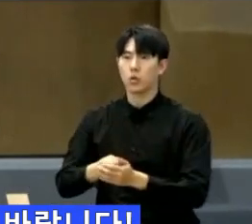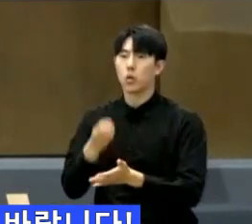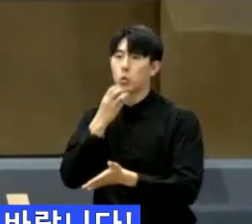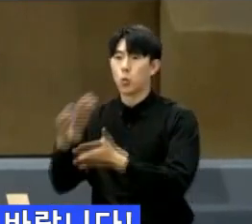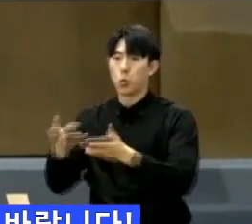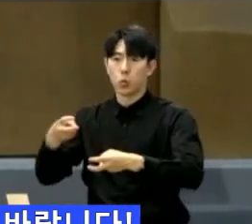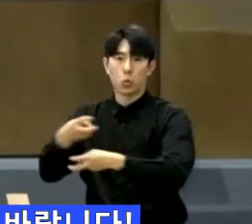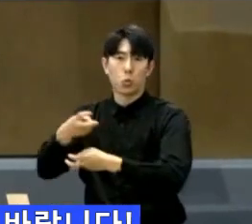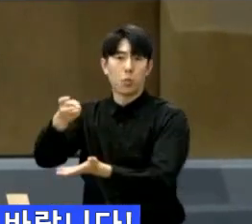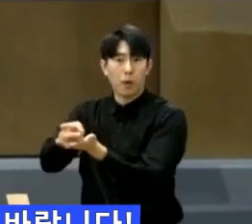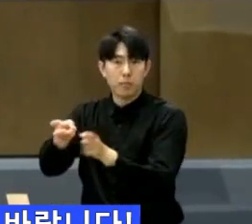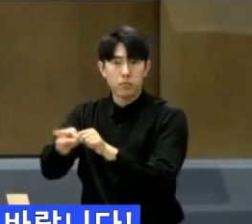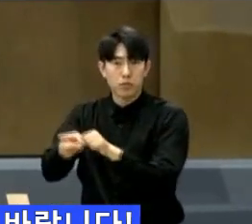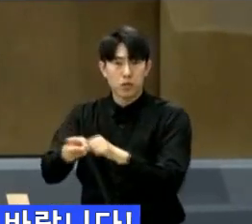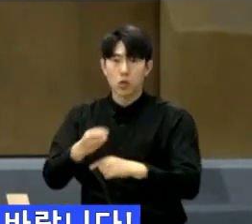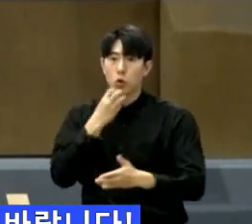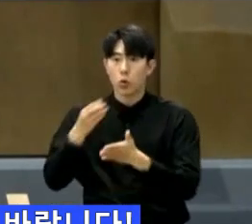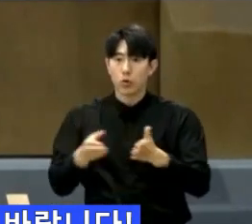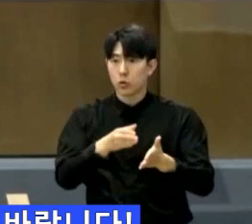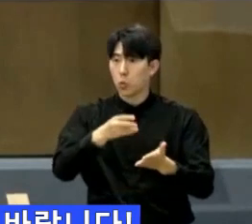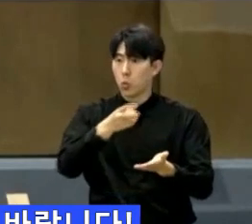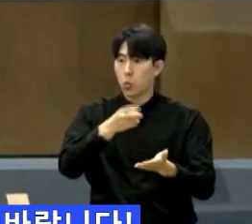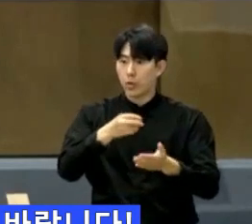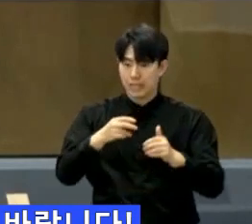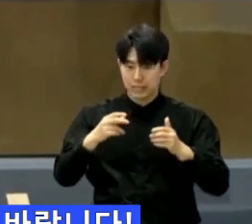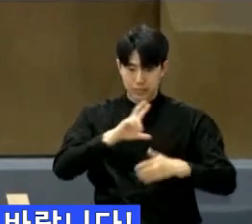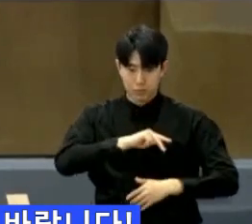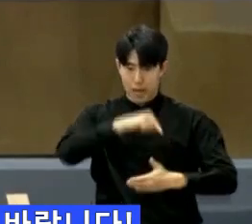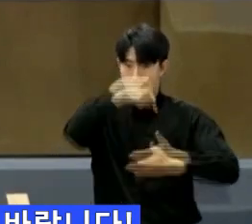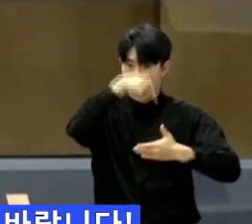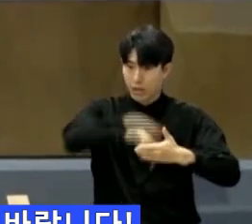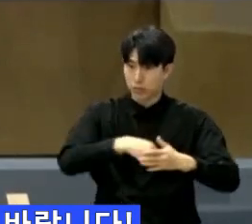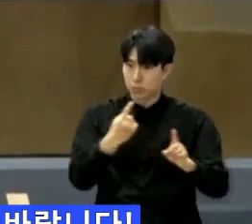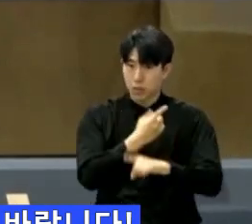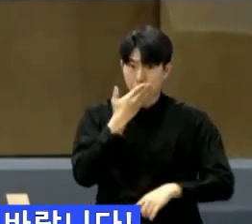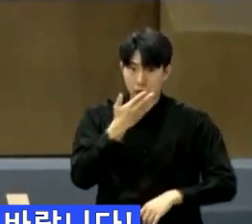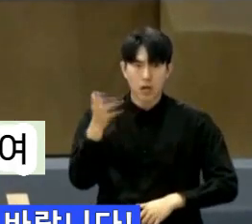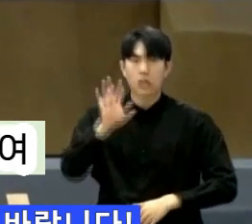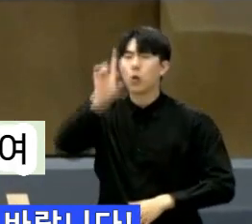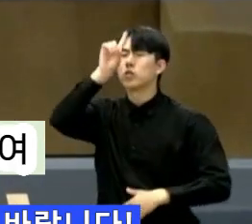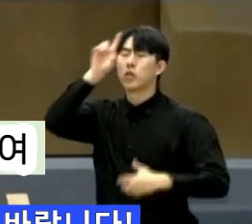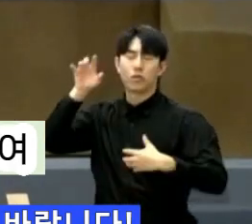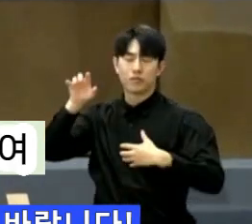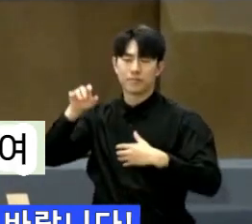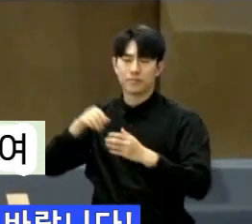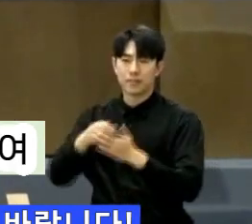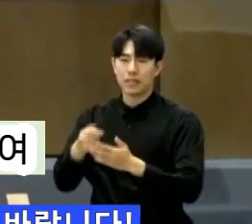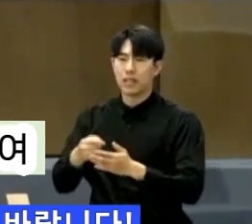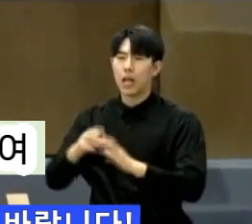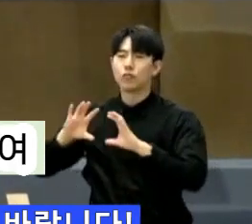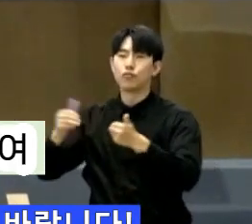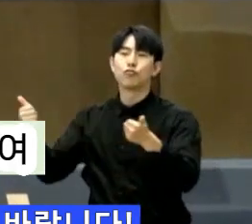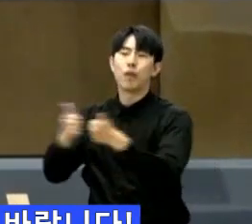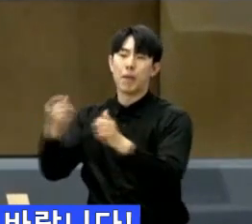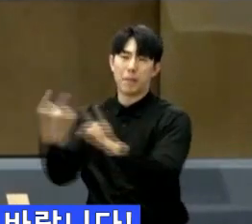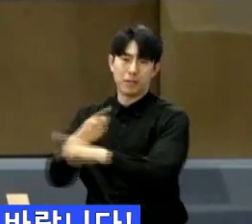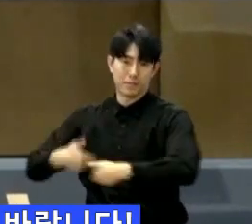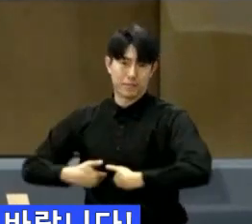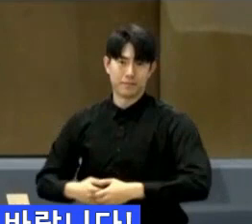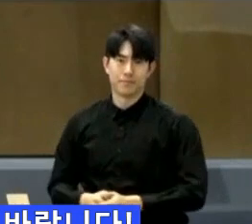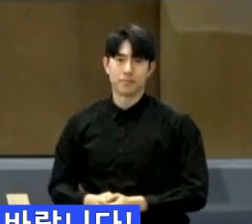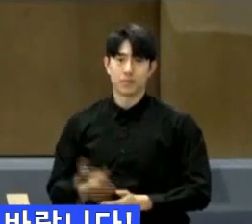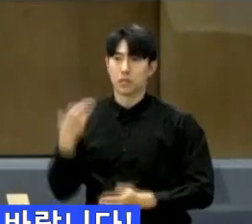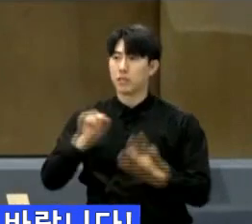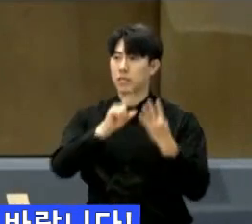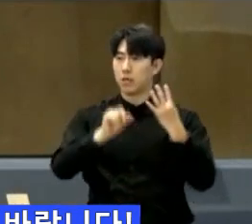수 없습니다. 경찰청이 개정을 추진하거나 혹은 제22대 국회가 나서야 합니다. 본회의는 이러한 내용을 담은 건의안을 준비하여 얼마 전